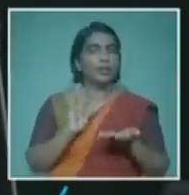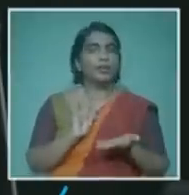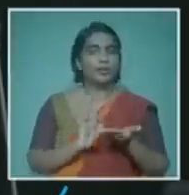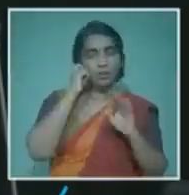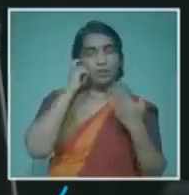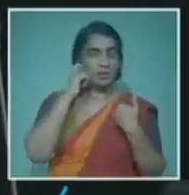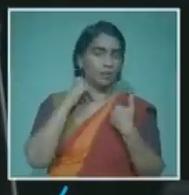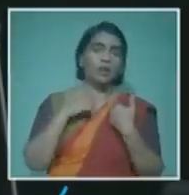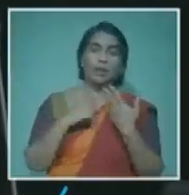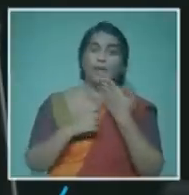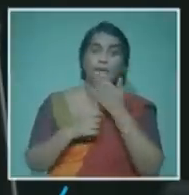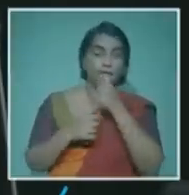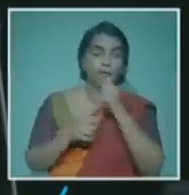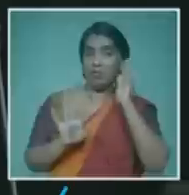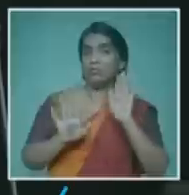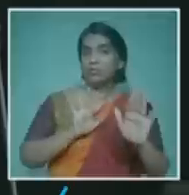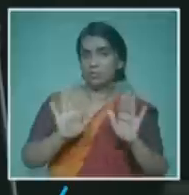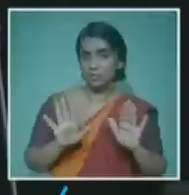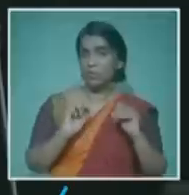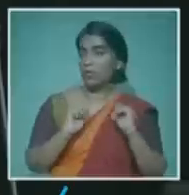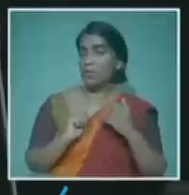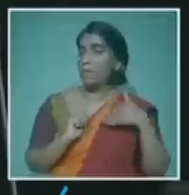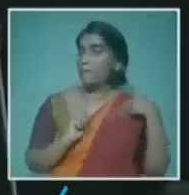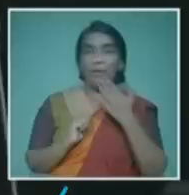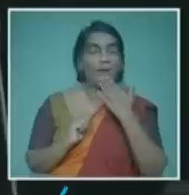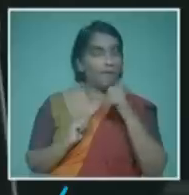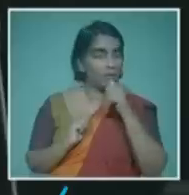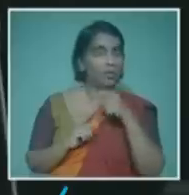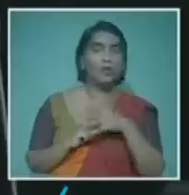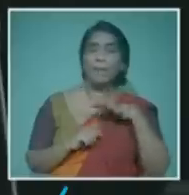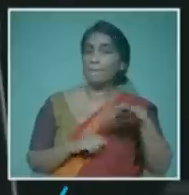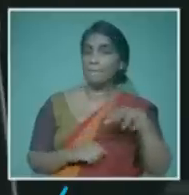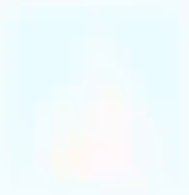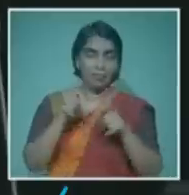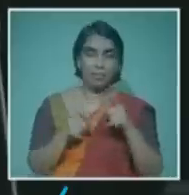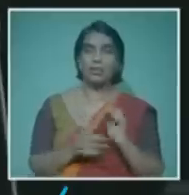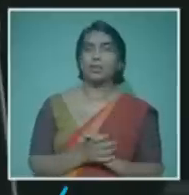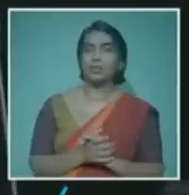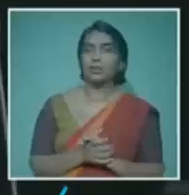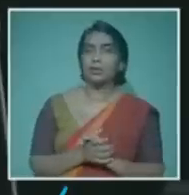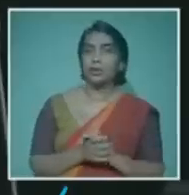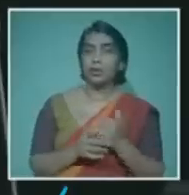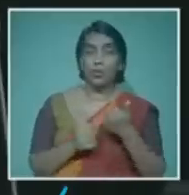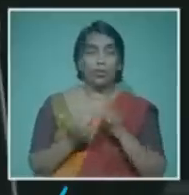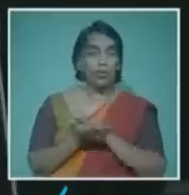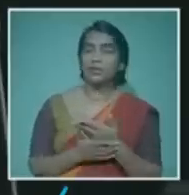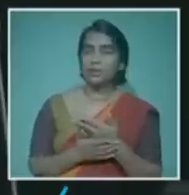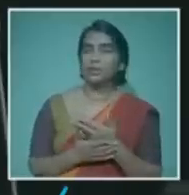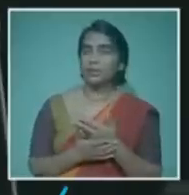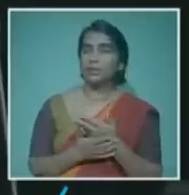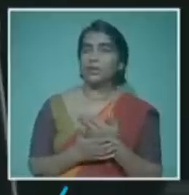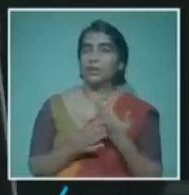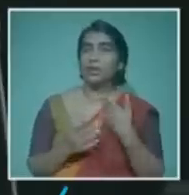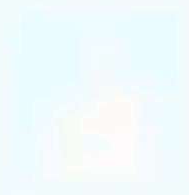අපිට යන්න වෙයි ජලය කළමනාකරණය කරන්න වෙයි මොකද ප්‍රධාන වශයෙන් මේ ජලය පාවිච්චි කරද්දී සමහර උදවිය මේ සුපිරිසිදු පානීය ජලයෙන් තමයි